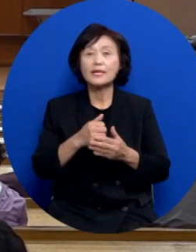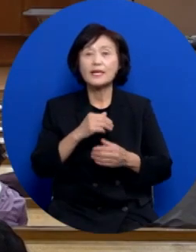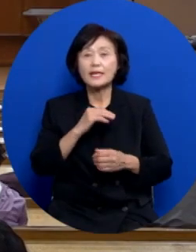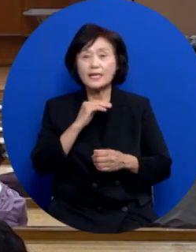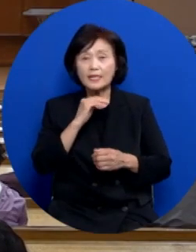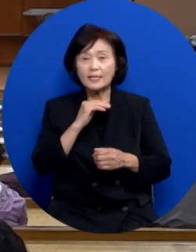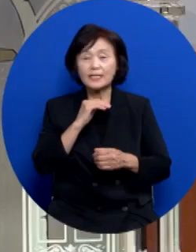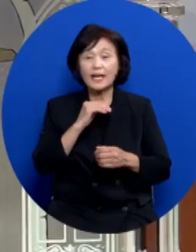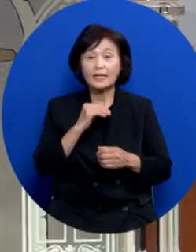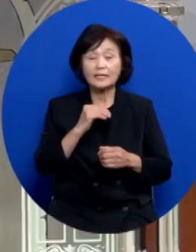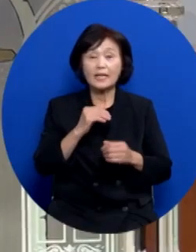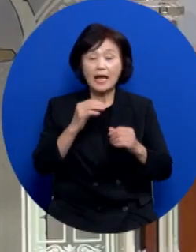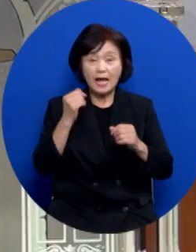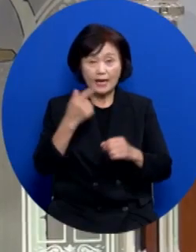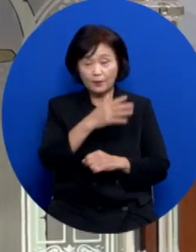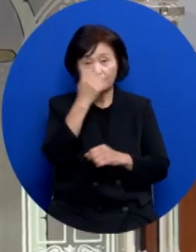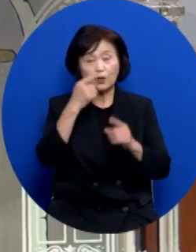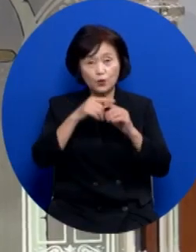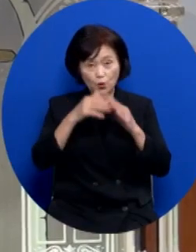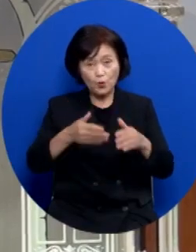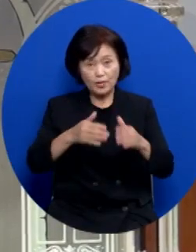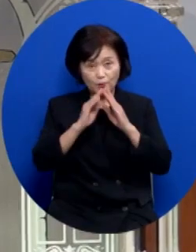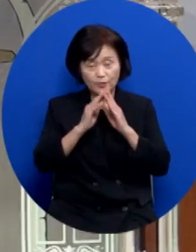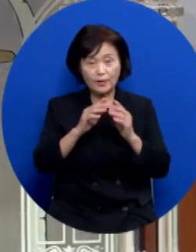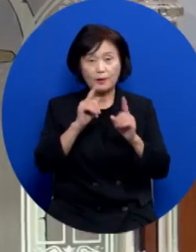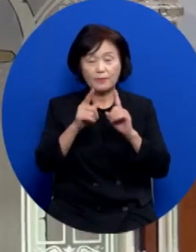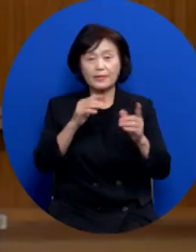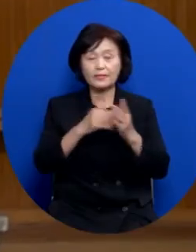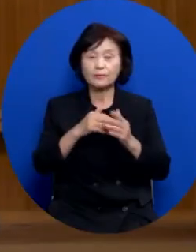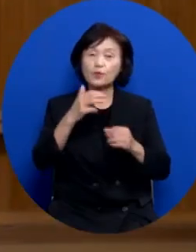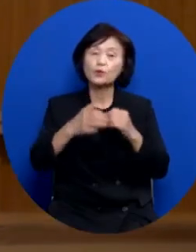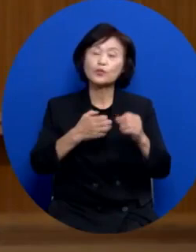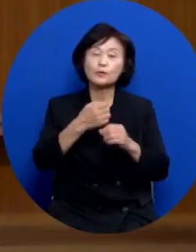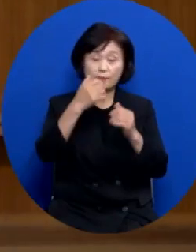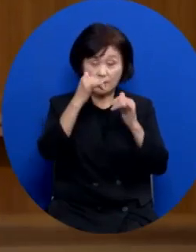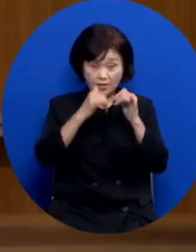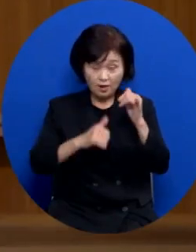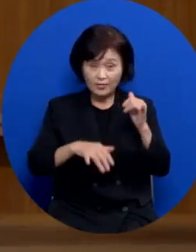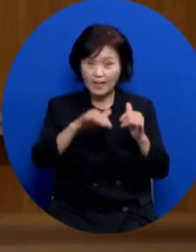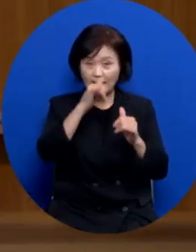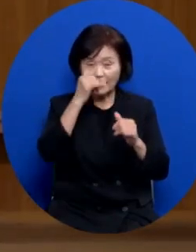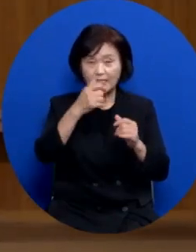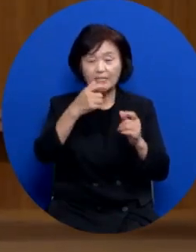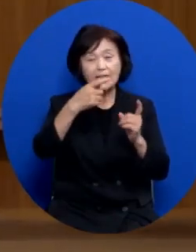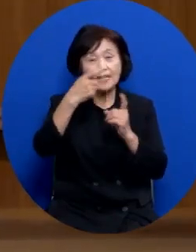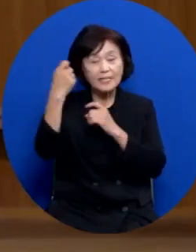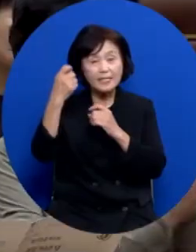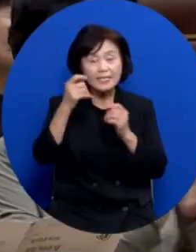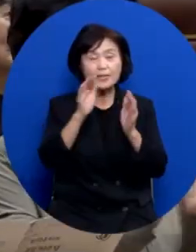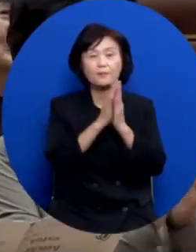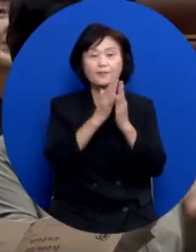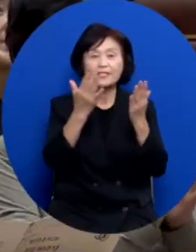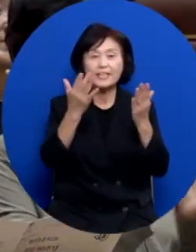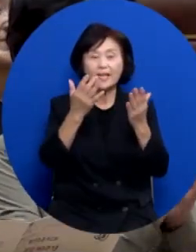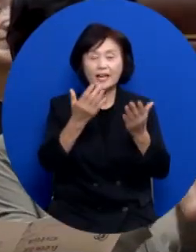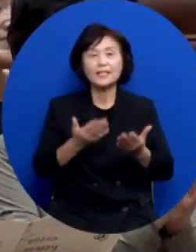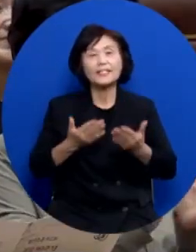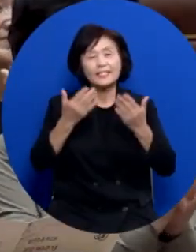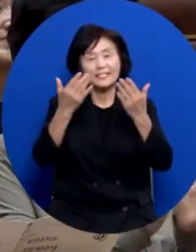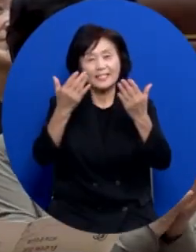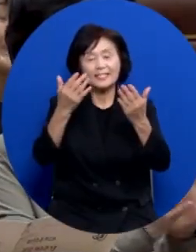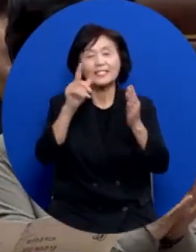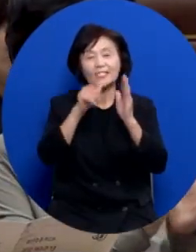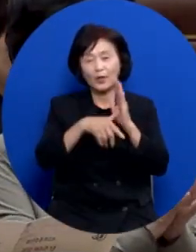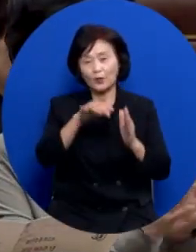세워야 한다고 설교했습니다 이어 교회 90년 역사가 담긴 기념 집을 봉안하는 시간을 가졌습니다